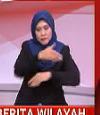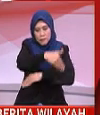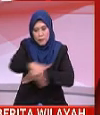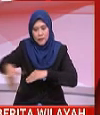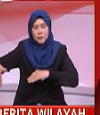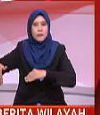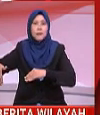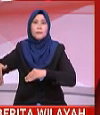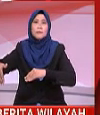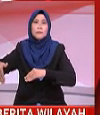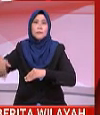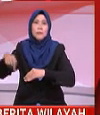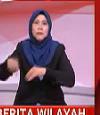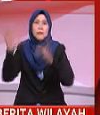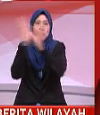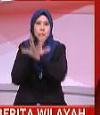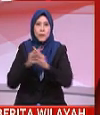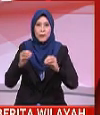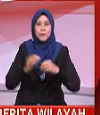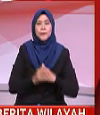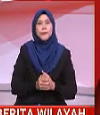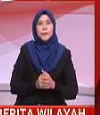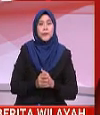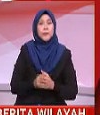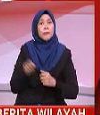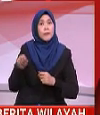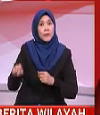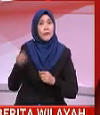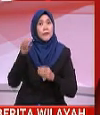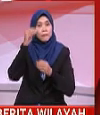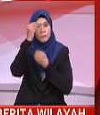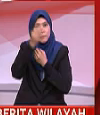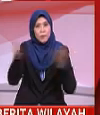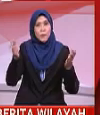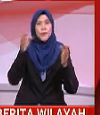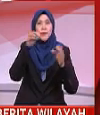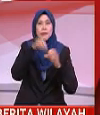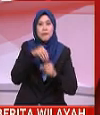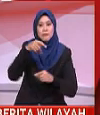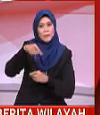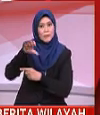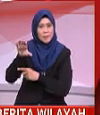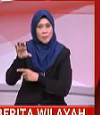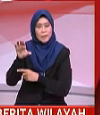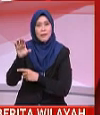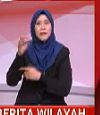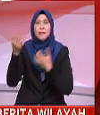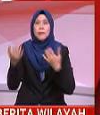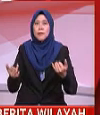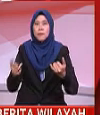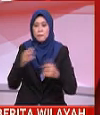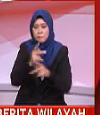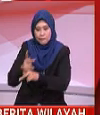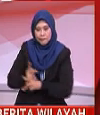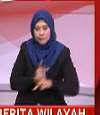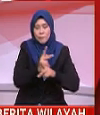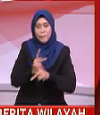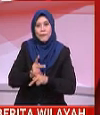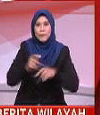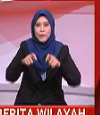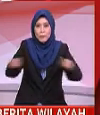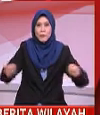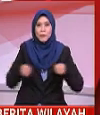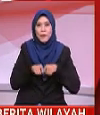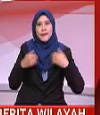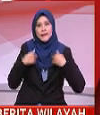Sarawak. Komander Brigade Sarawak SAC Manca Atta dalam sidang media di Kuching memaklumkan pembinaan pos kawalan itu terbahagi